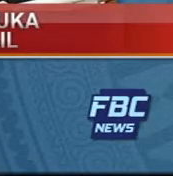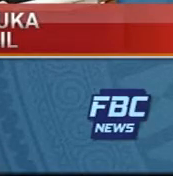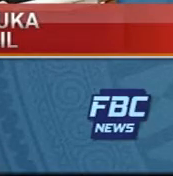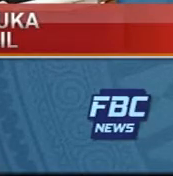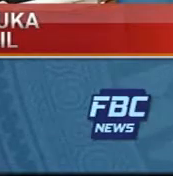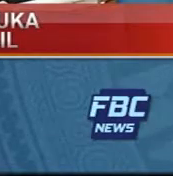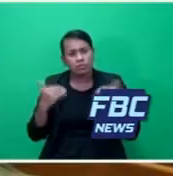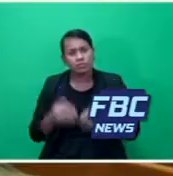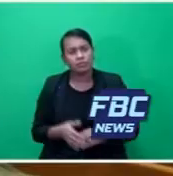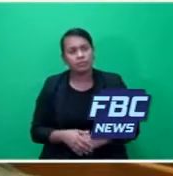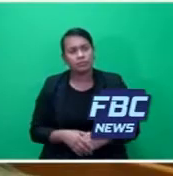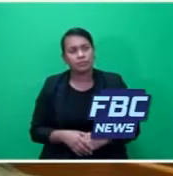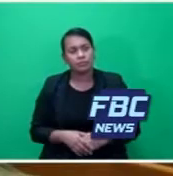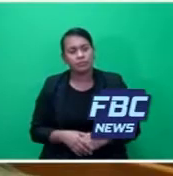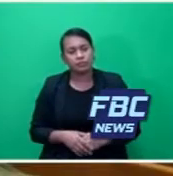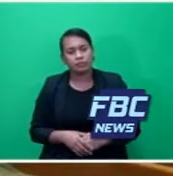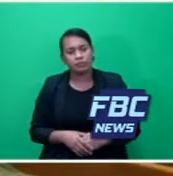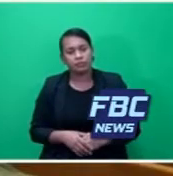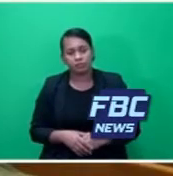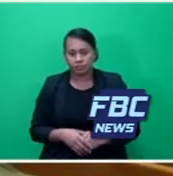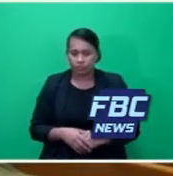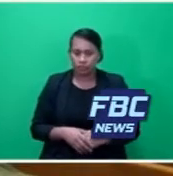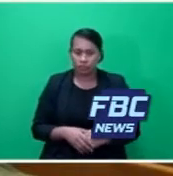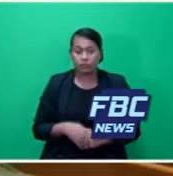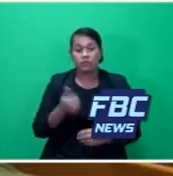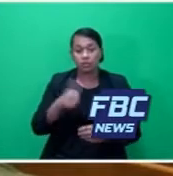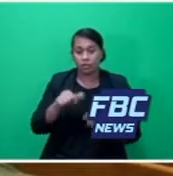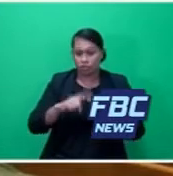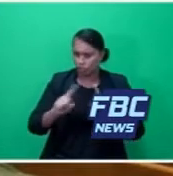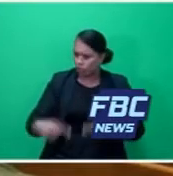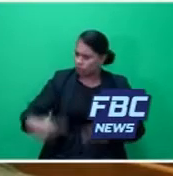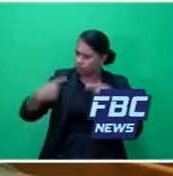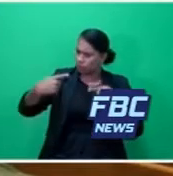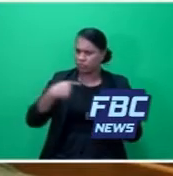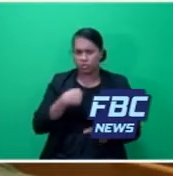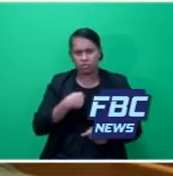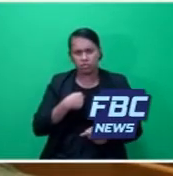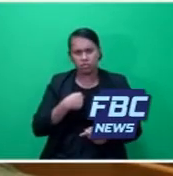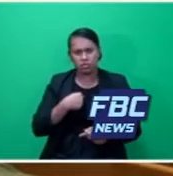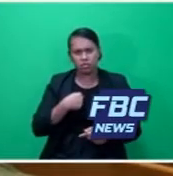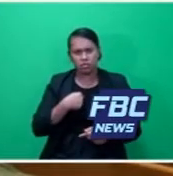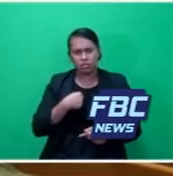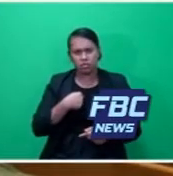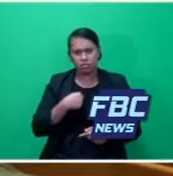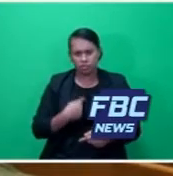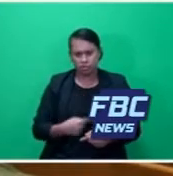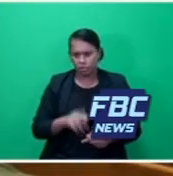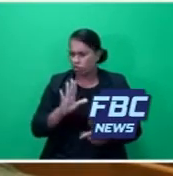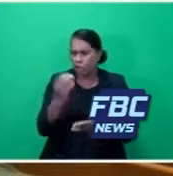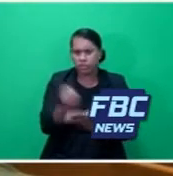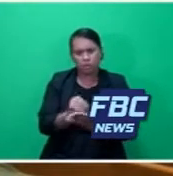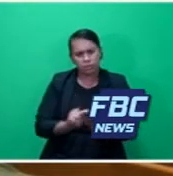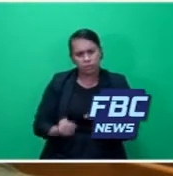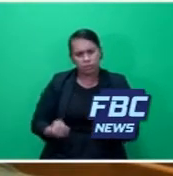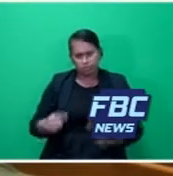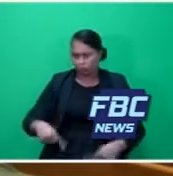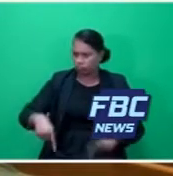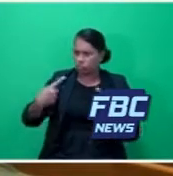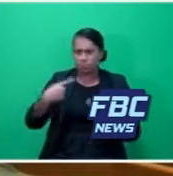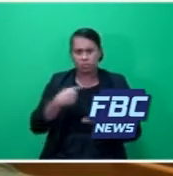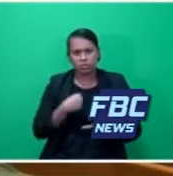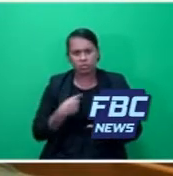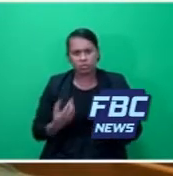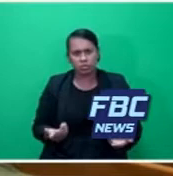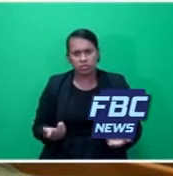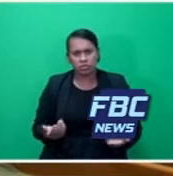चाहिए। बैनिमारामा का कहना है कि रंबुका को सरकार पर, खासकर प्राइम मिनिस्टर पर हमला करने से पहले सोचना चाहिए।